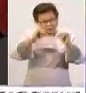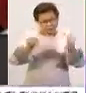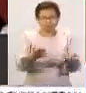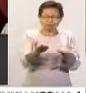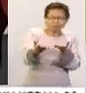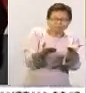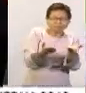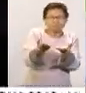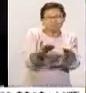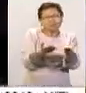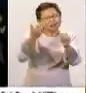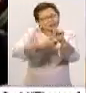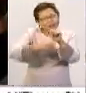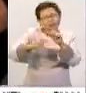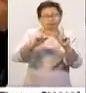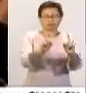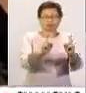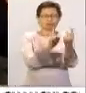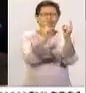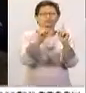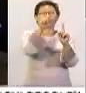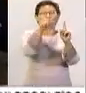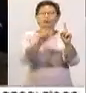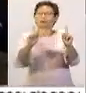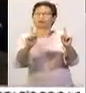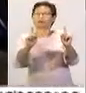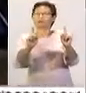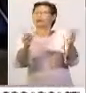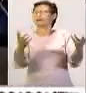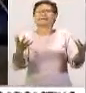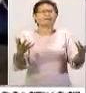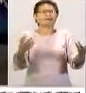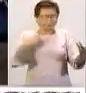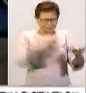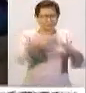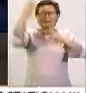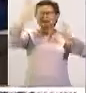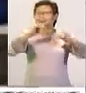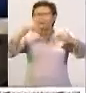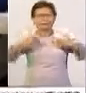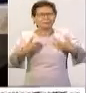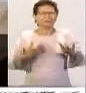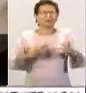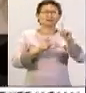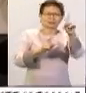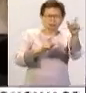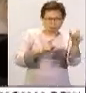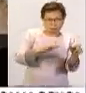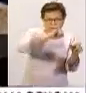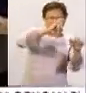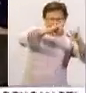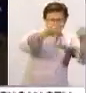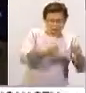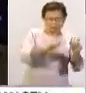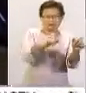dilayan oleh setiap seorang-seorang. Ha, mana ada satu kita di Malaysia pun tak ada macam tu. Seorang-seorang dia attend, yang